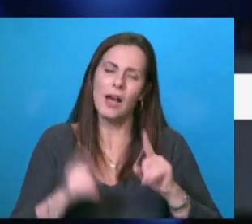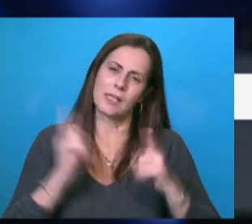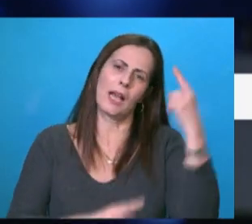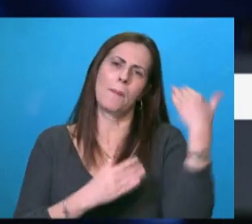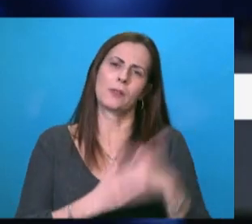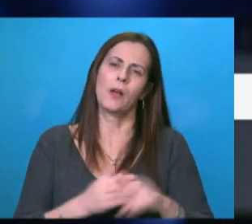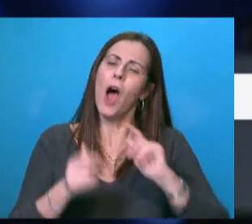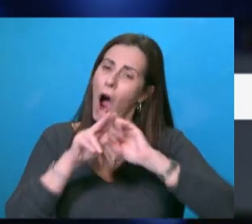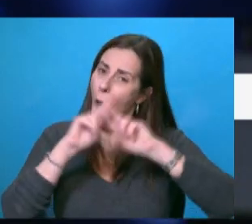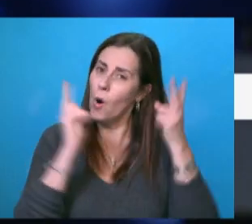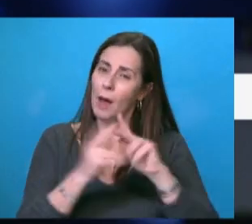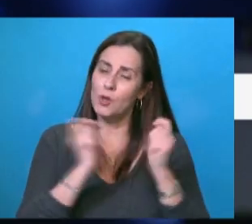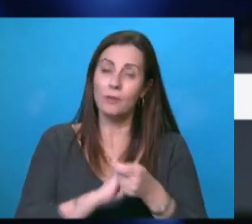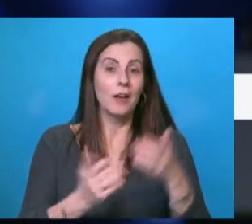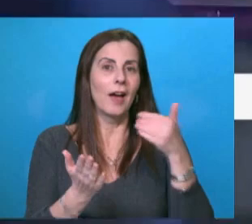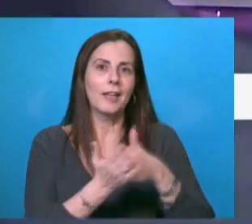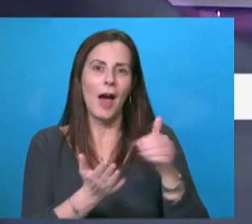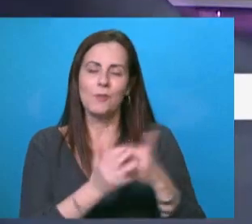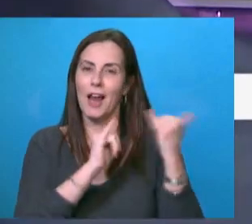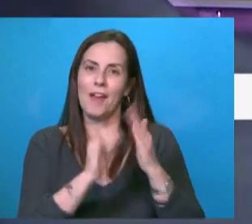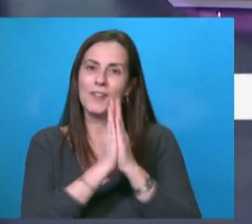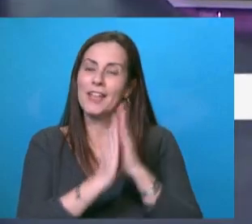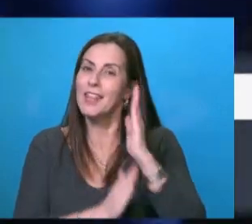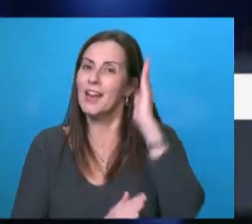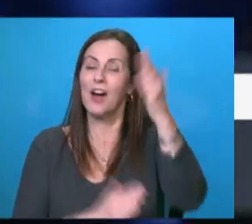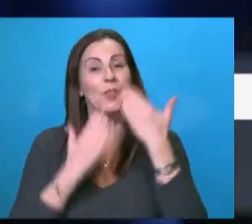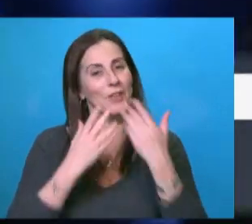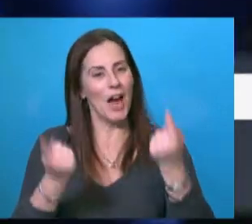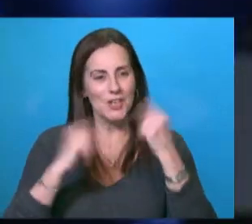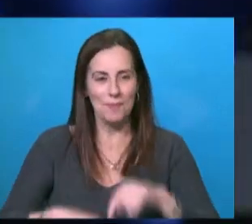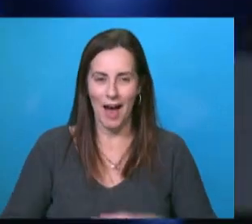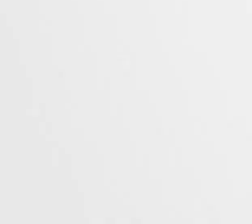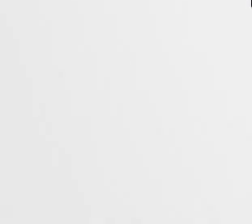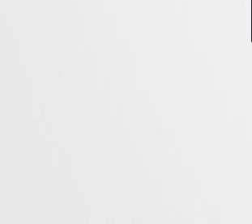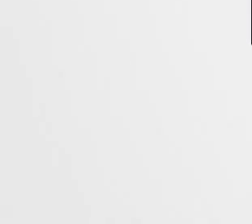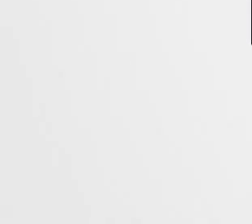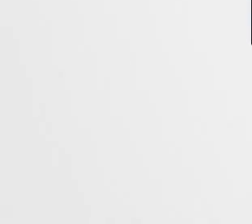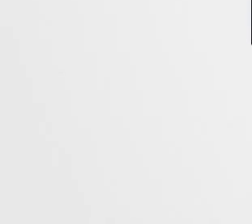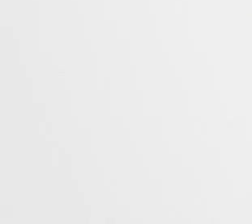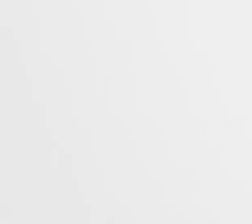משתנה. אז תמשיכי לתדלק תקווה. תודה רבה שבאת אלינו. תודה רבה שהזמנת.